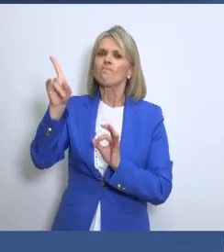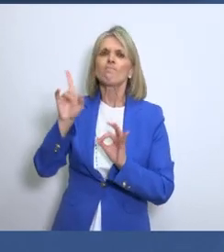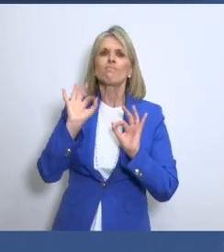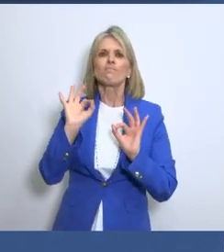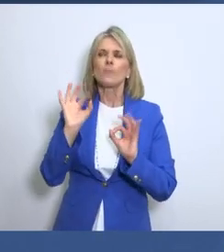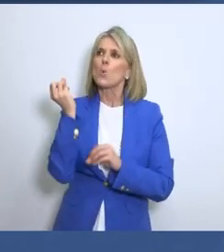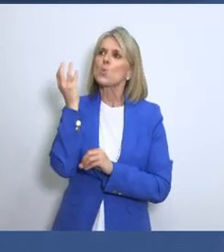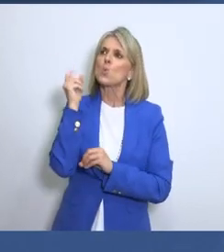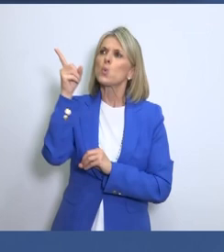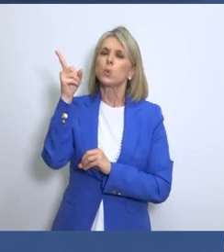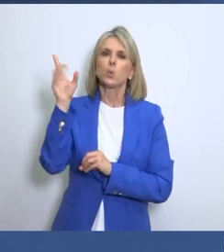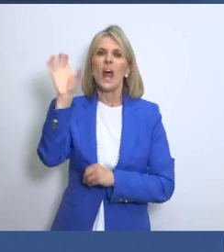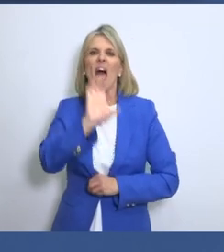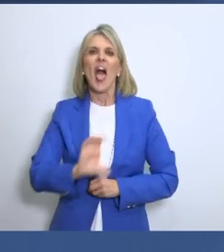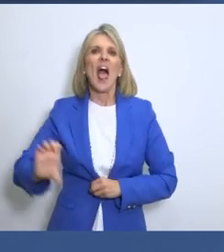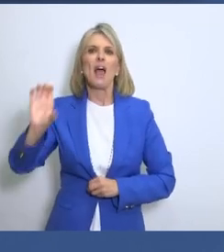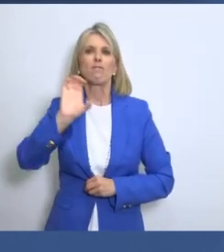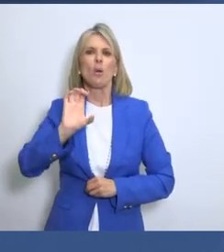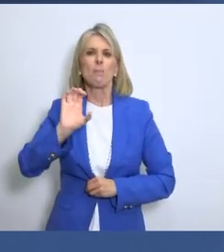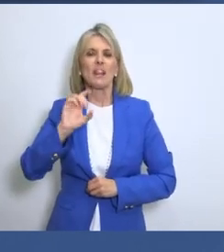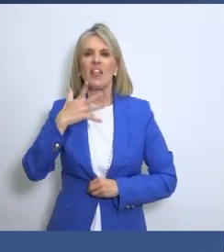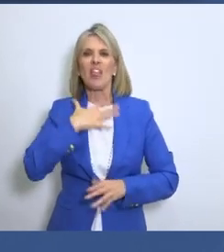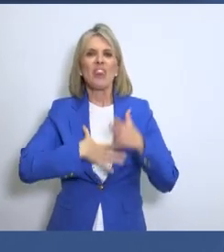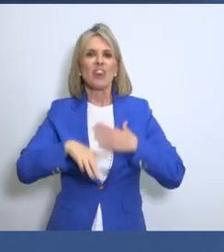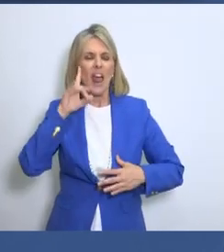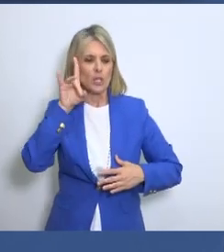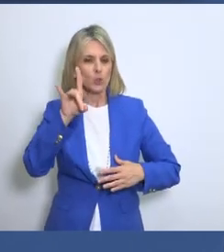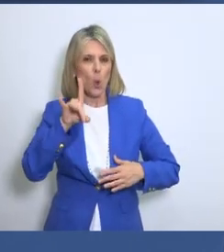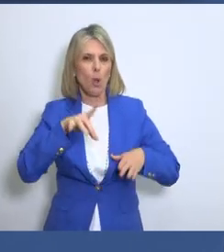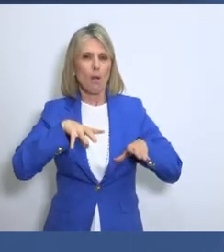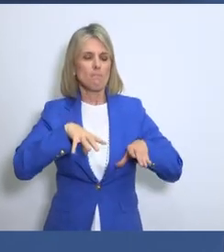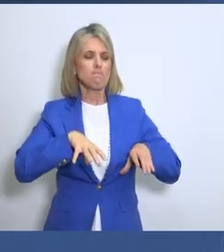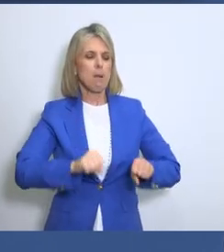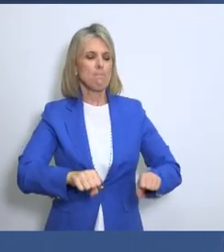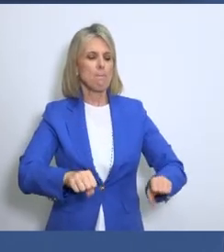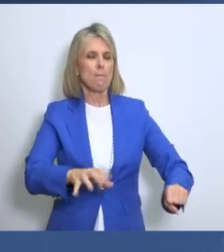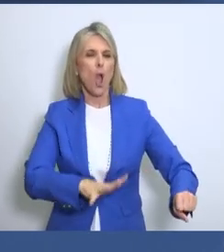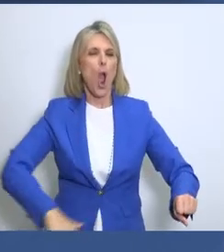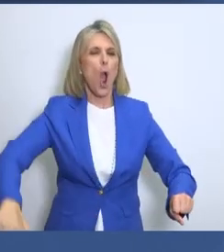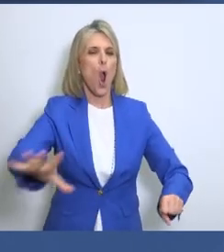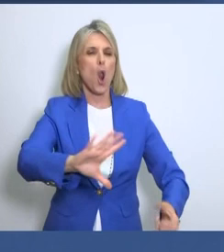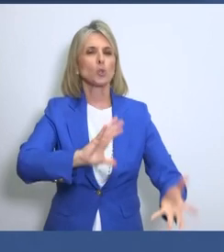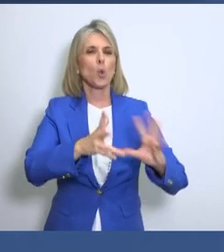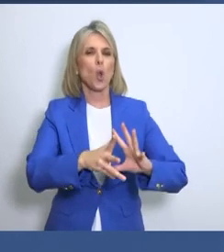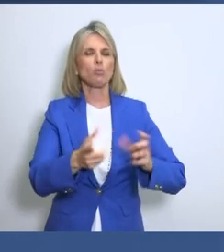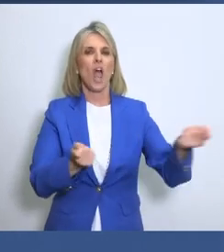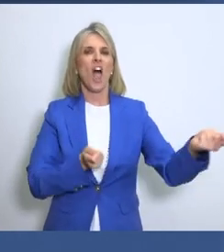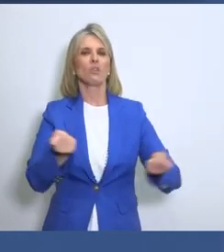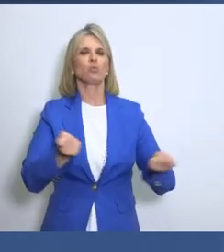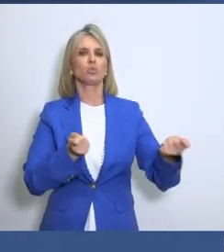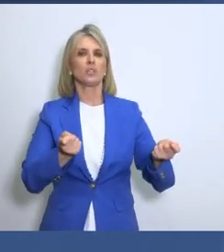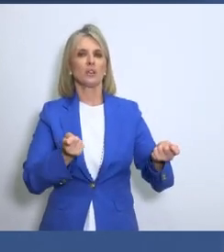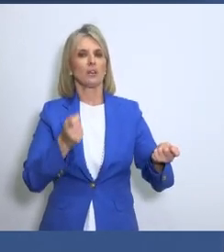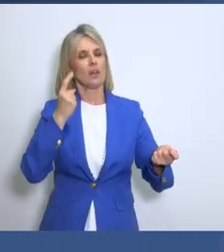Ευρωπαίων καπιταλιστών και υπεριαλιστών. Έτσι και γνωρίσαμε καλά όλα αυτά τα χρόνια